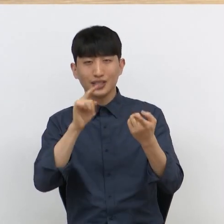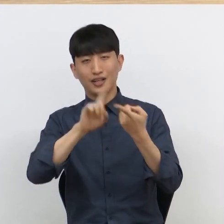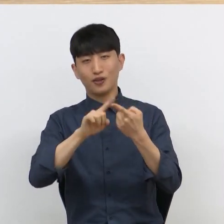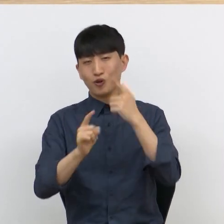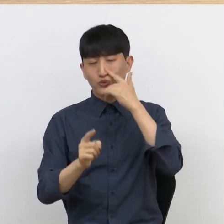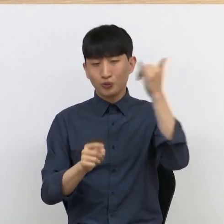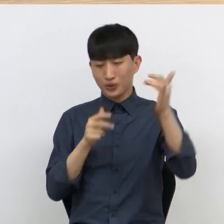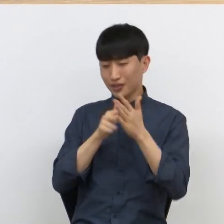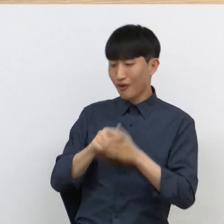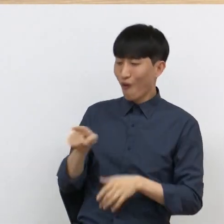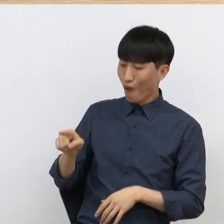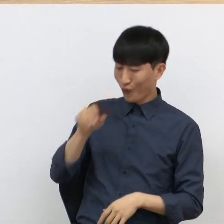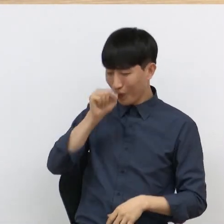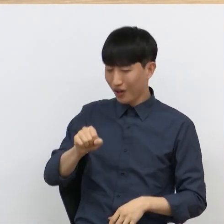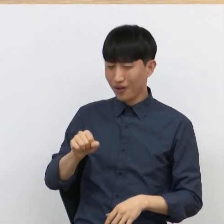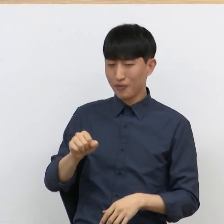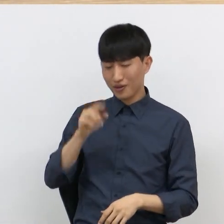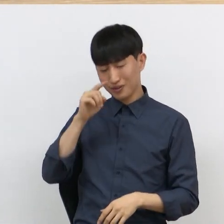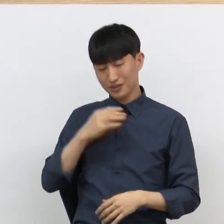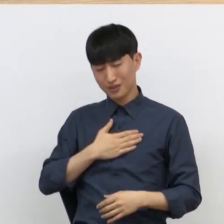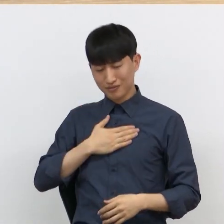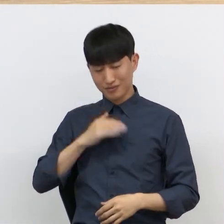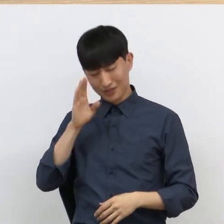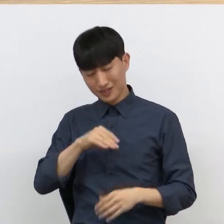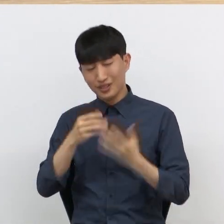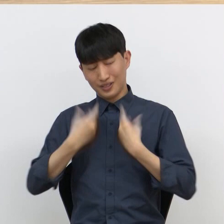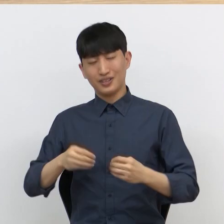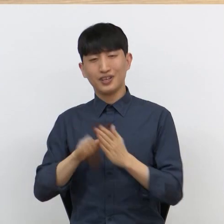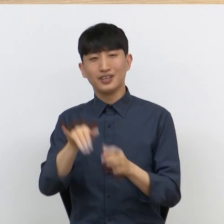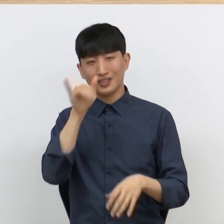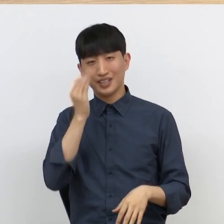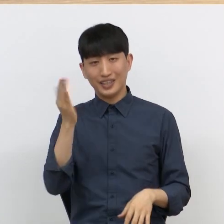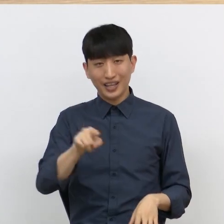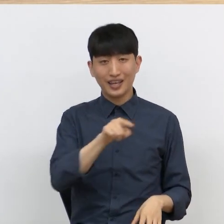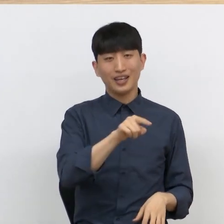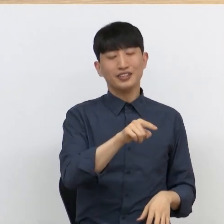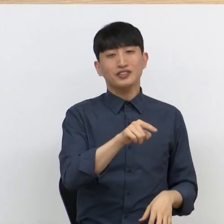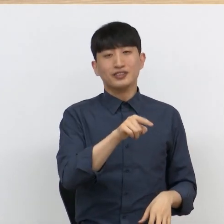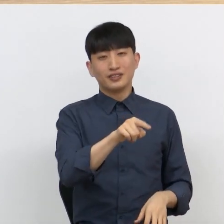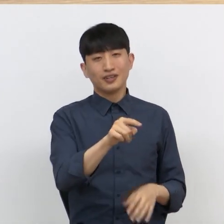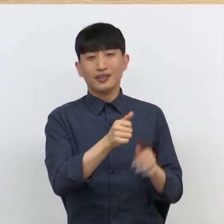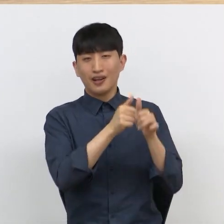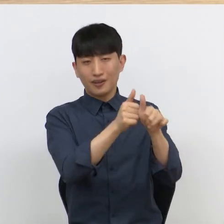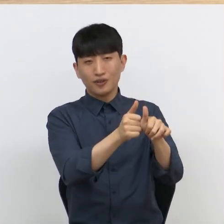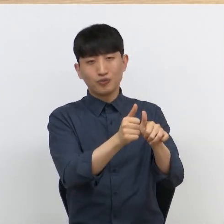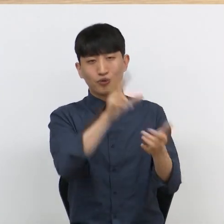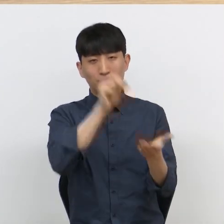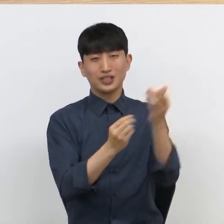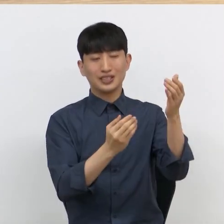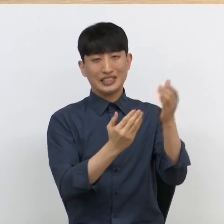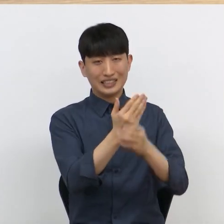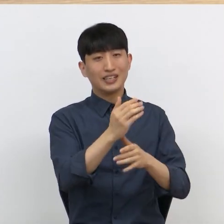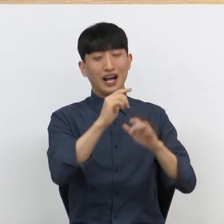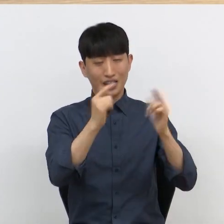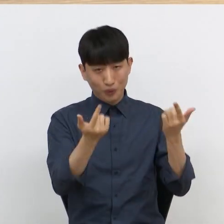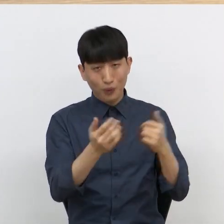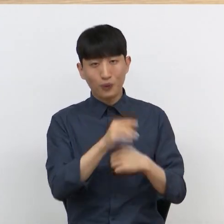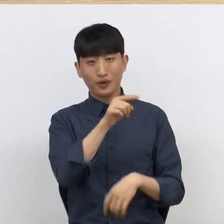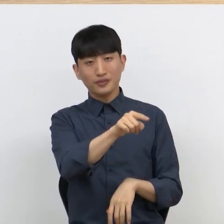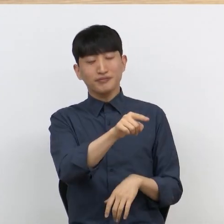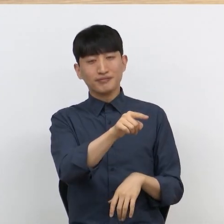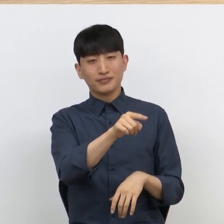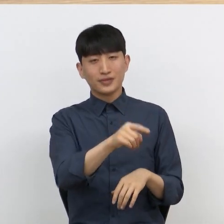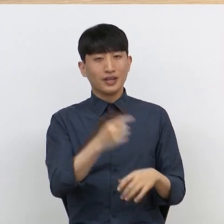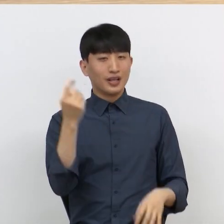안 나온다 하더라도 사실 못 듣는 게 아니거든요. 이것은 일정한 자극량을 주고서 청신경이 반응하는지를 보는 거기